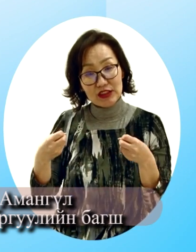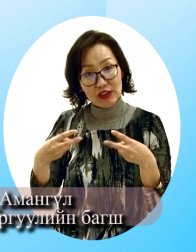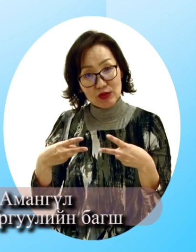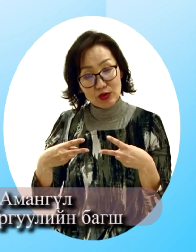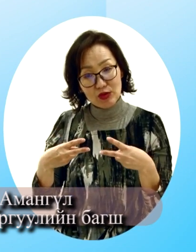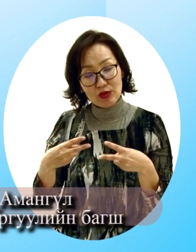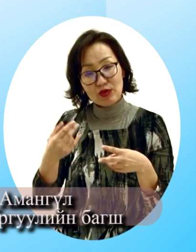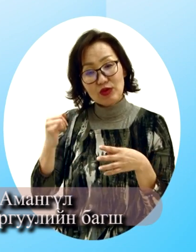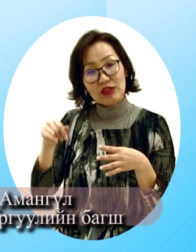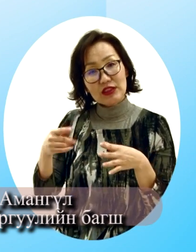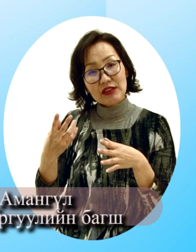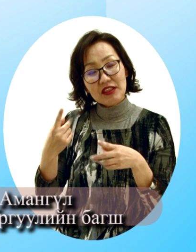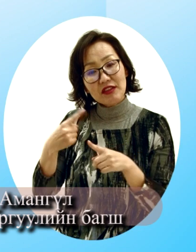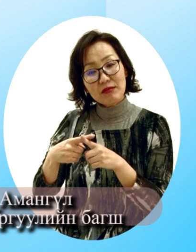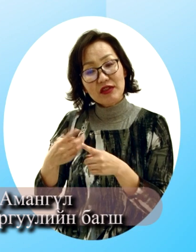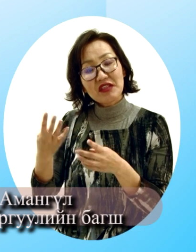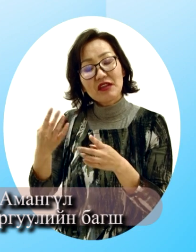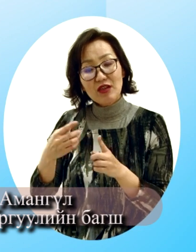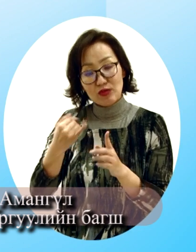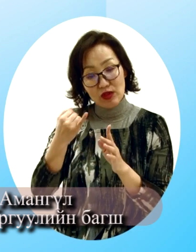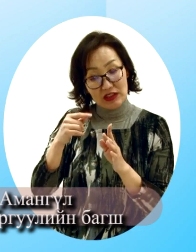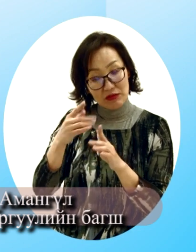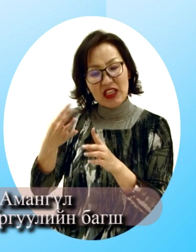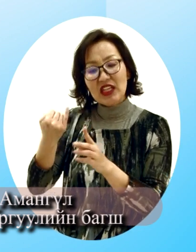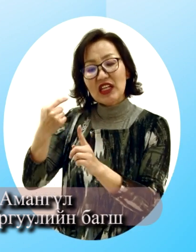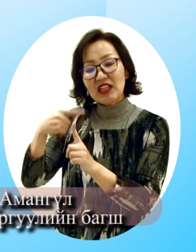Жай бөлшек туралы біліміңізді еске түсірейік.